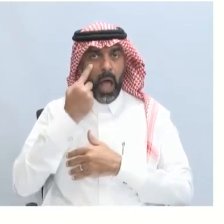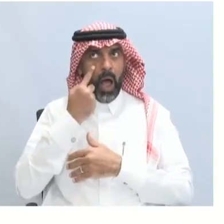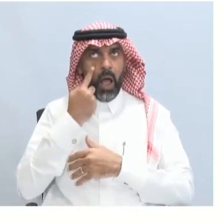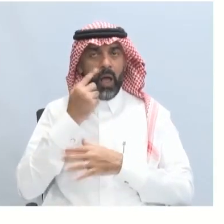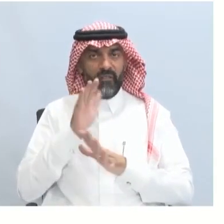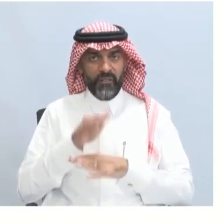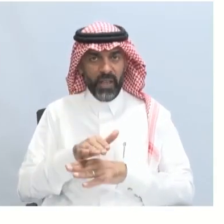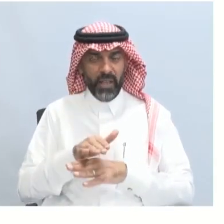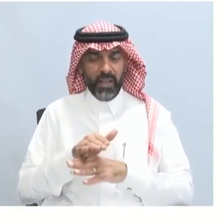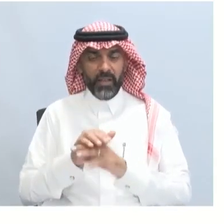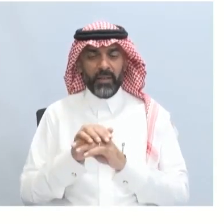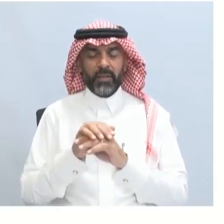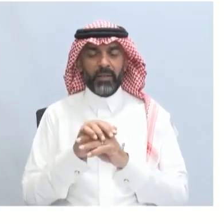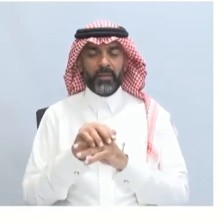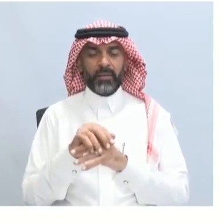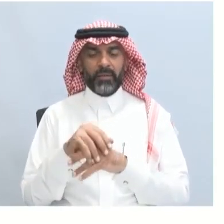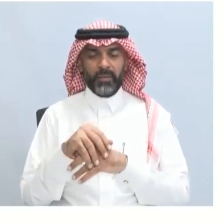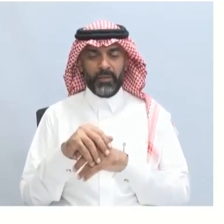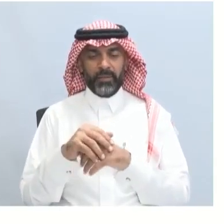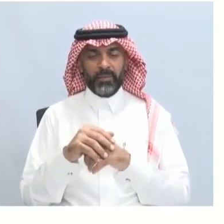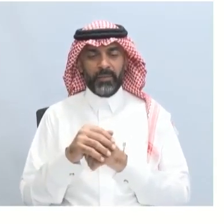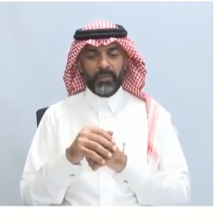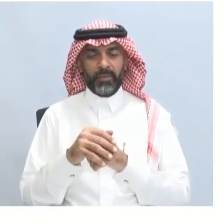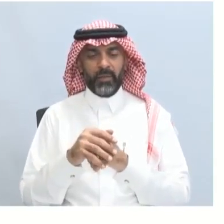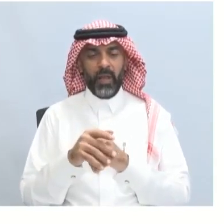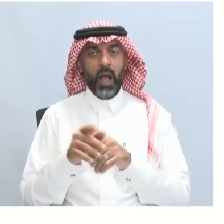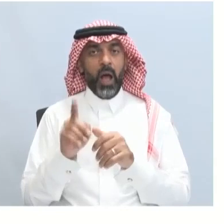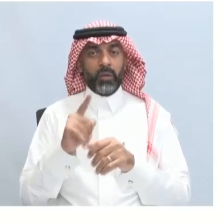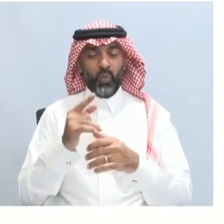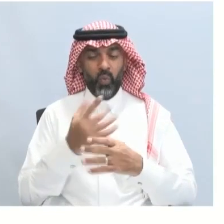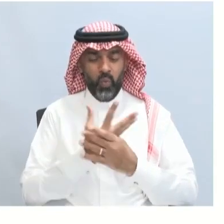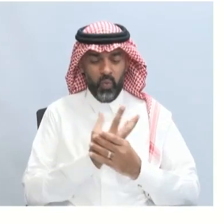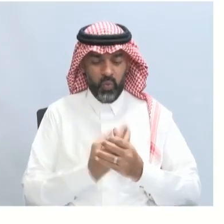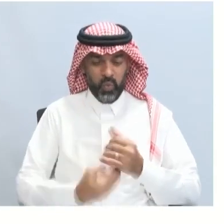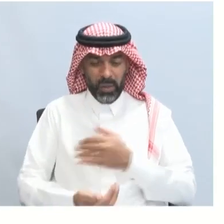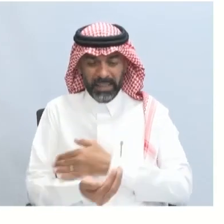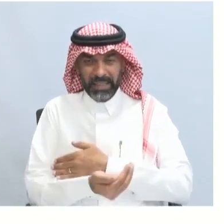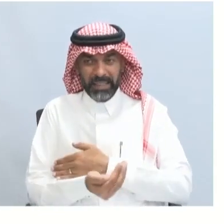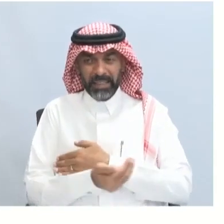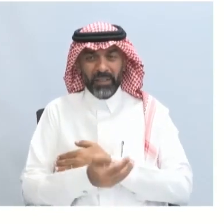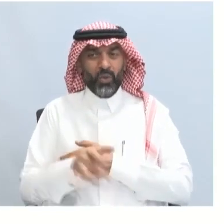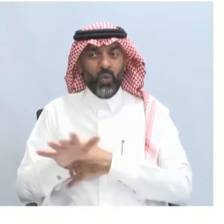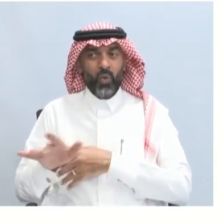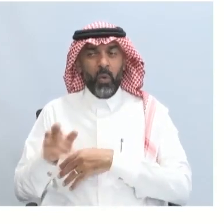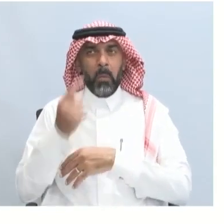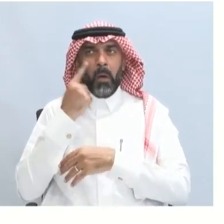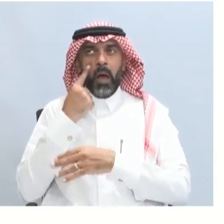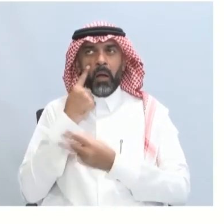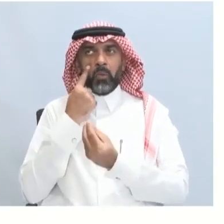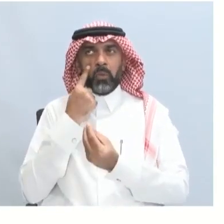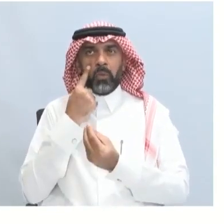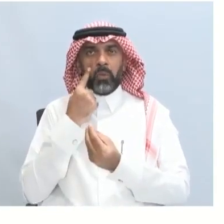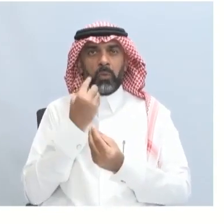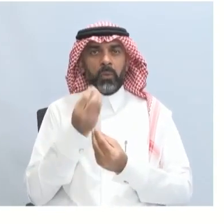ولو لحظه واحده ثبت او ثبت له الشخصيه القانونيه حتى لو توفي بعد فتره قصيره وعلى